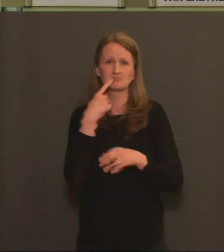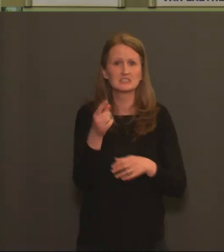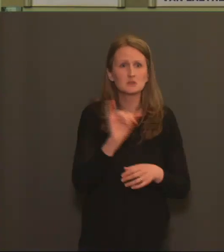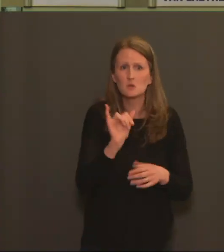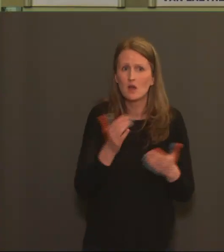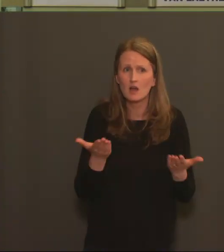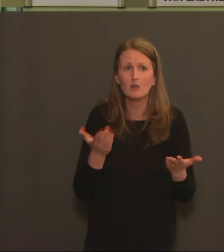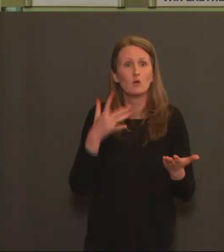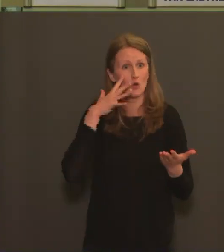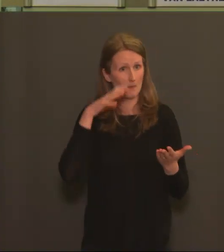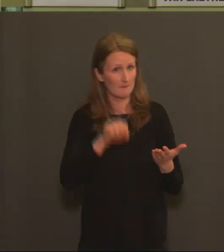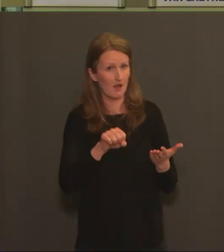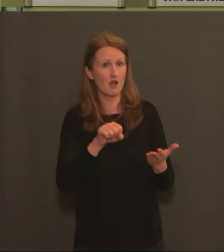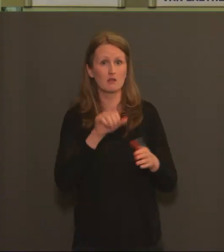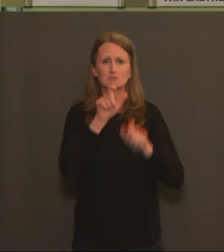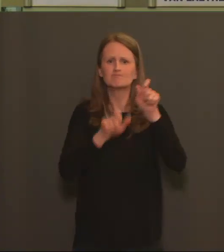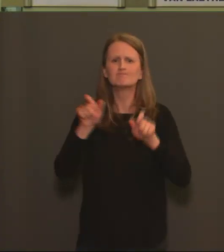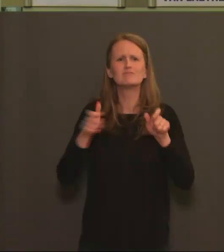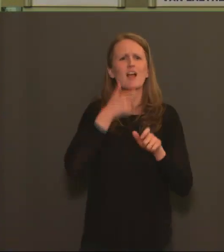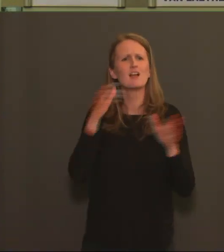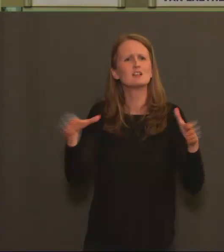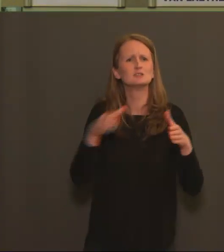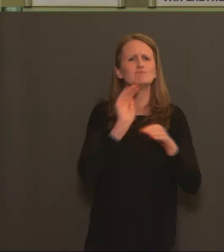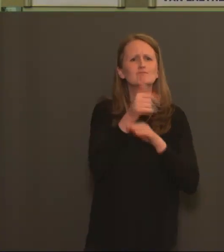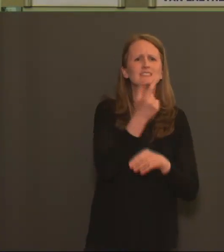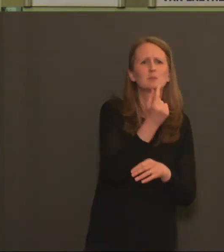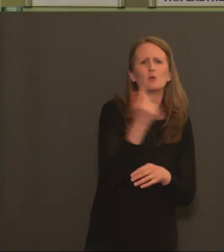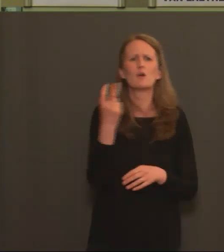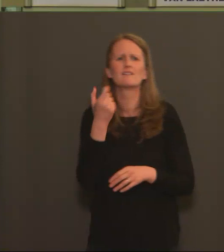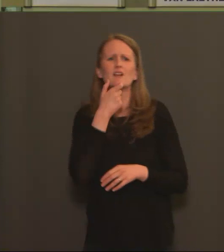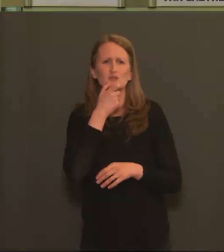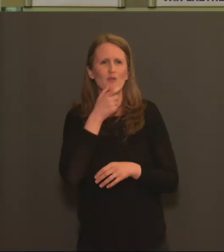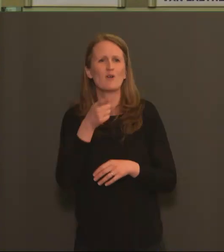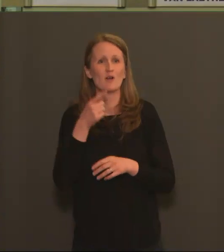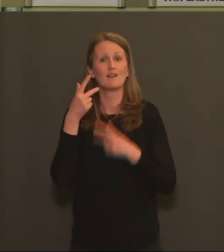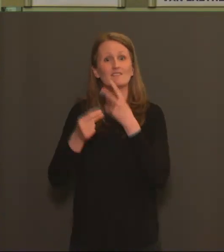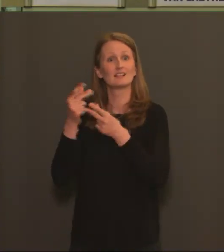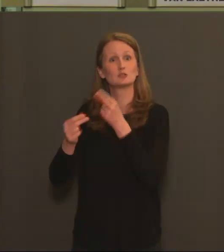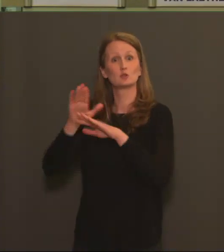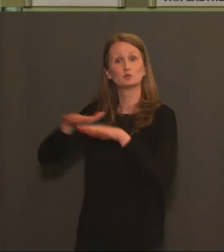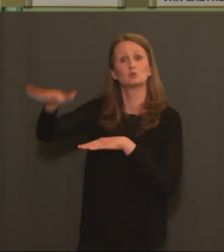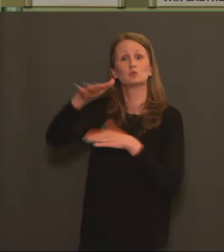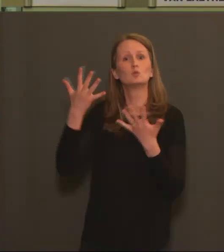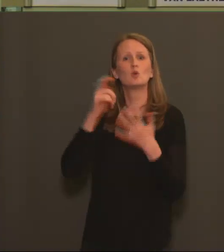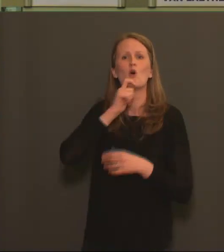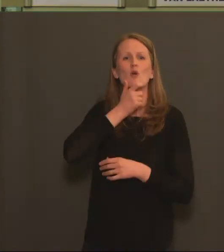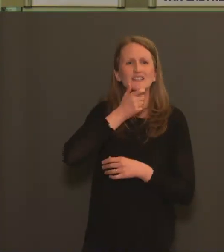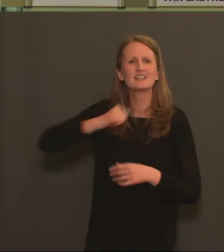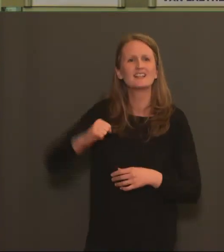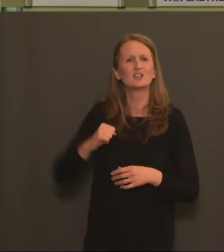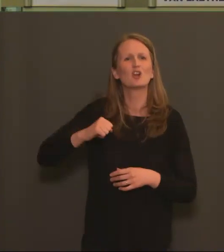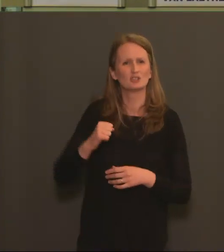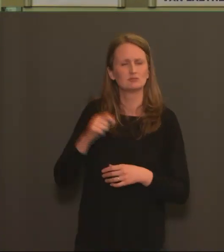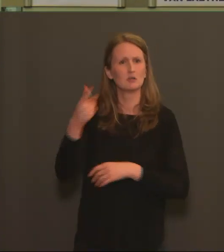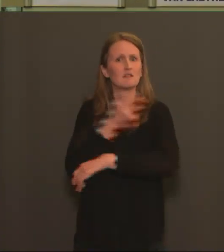70 ans et les plus de 80 ans, en Angleterre et en Écosse, d'employer également le vaccin AstraZeneca